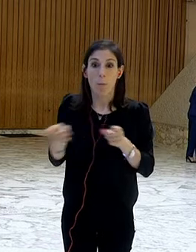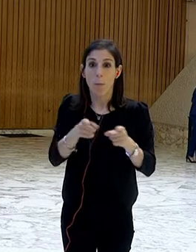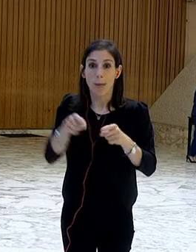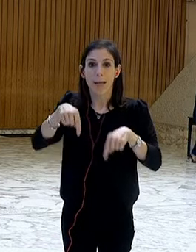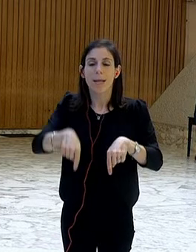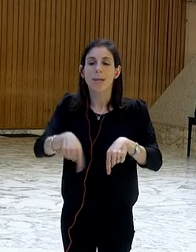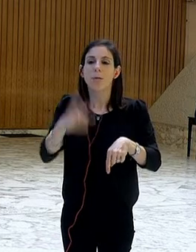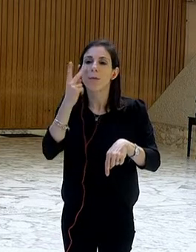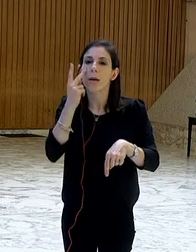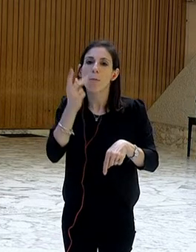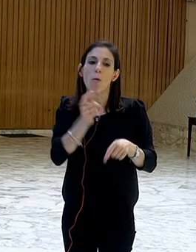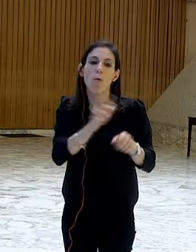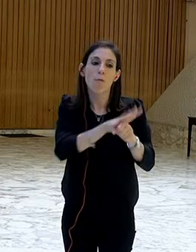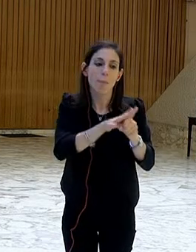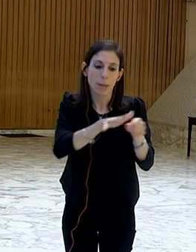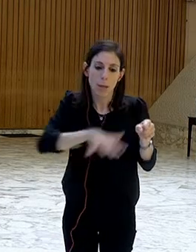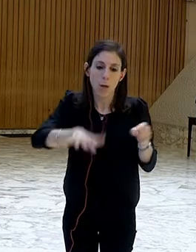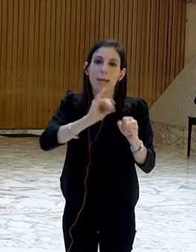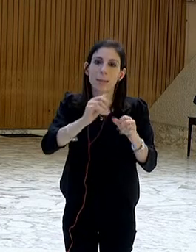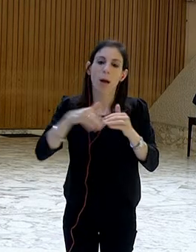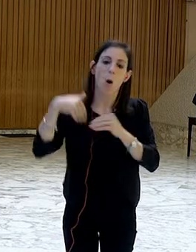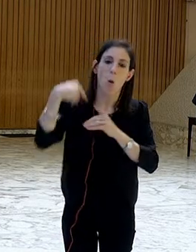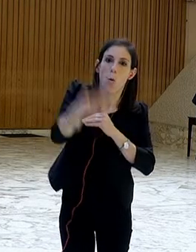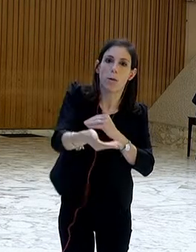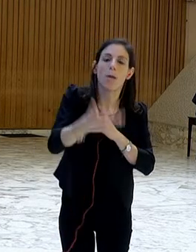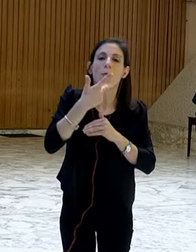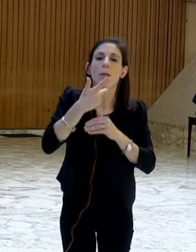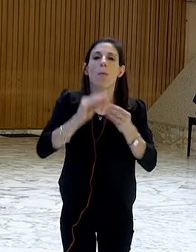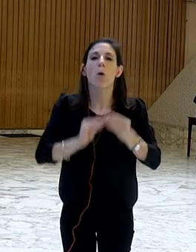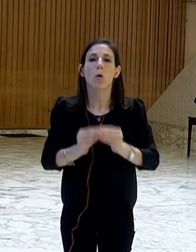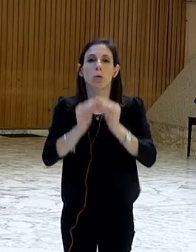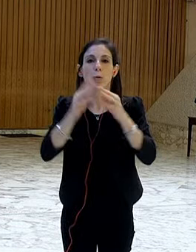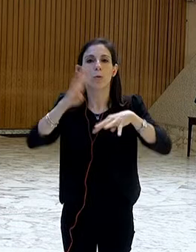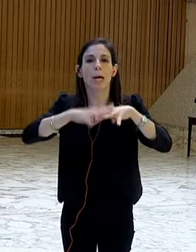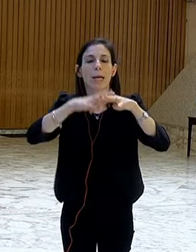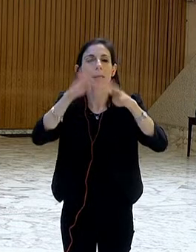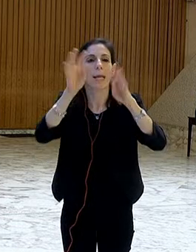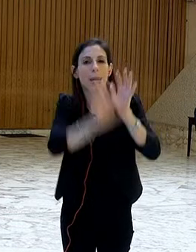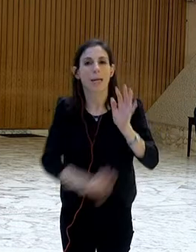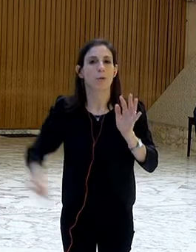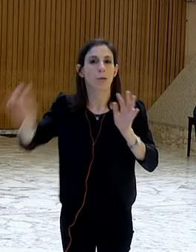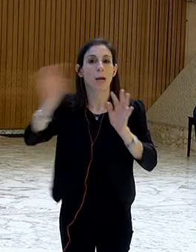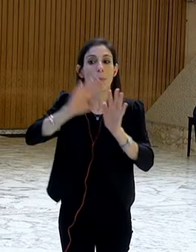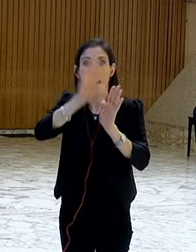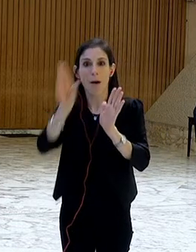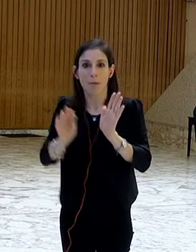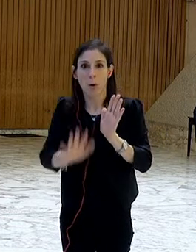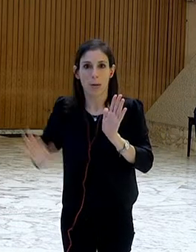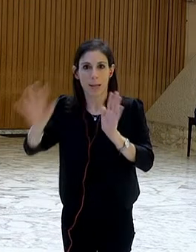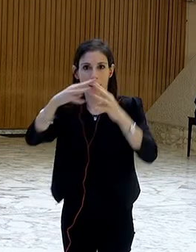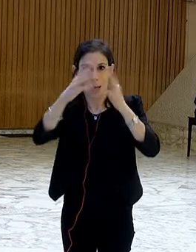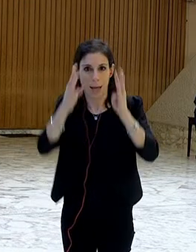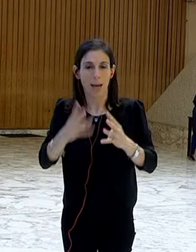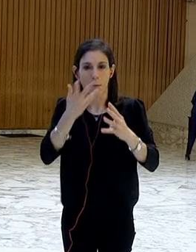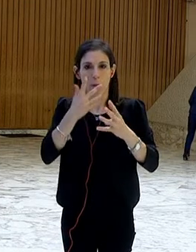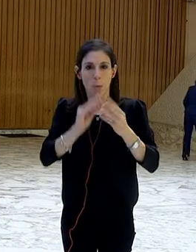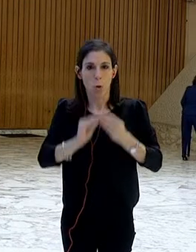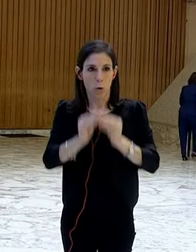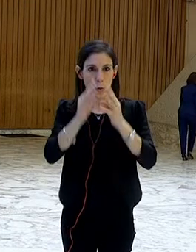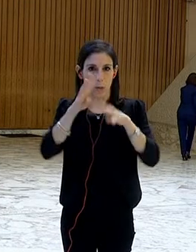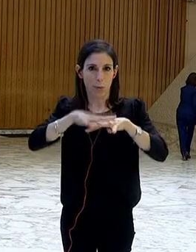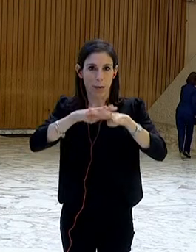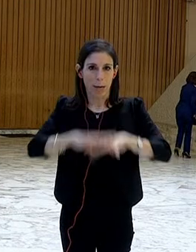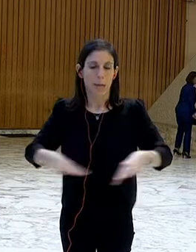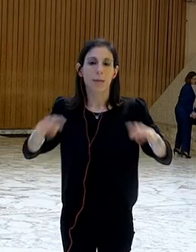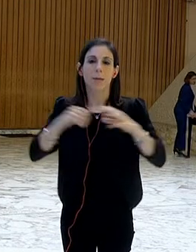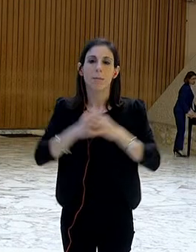à l'Église, notre mère, qui n'a pas cessé de nous favoriser et nous donner la chance de collaborer à construire l'Église. Nous